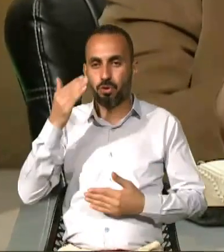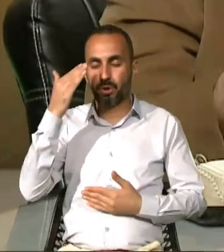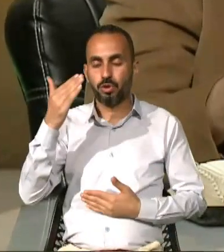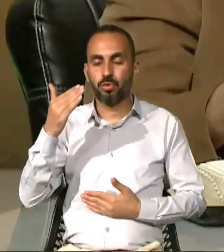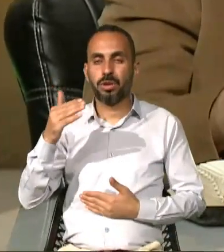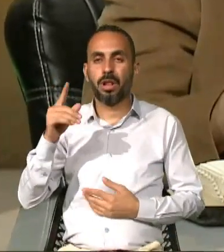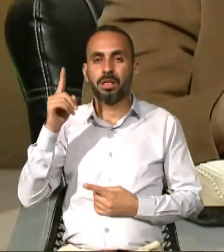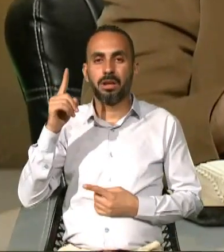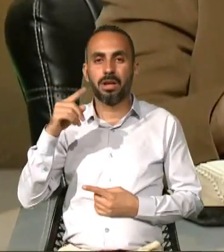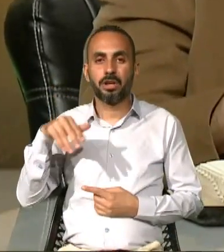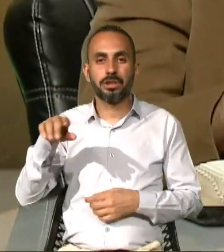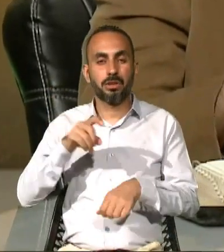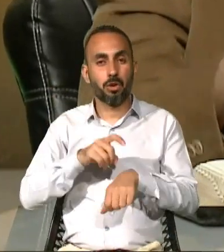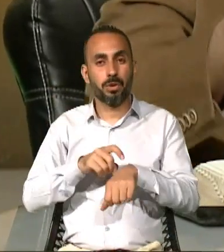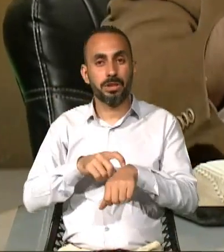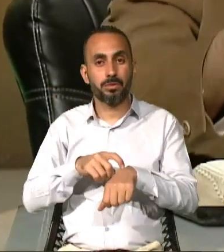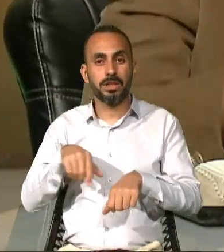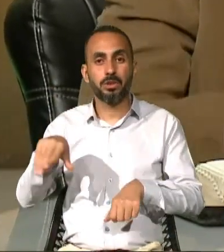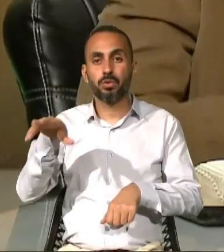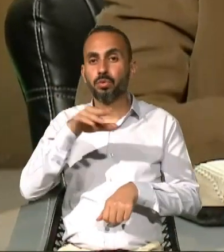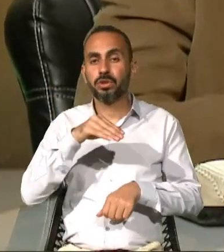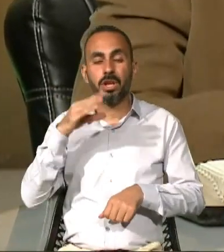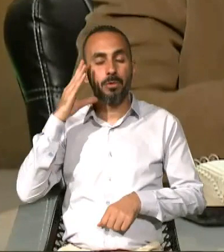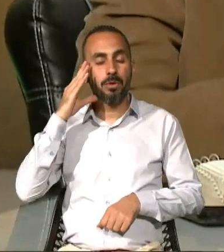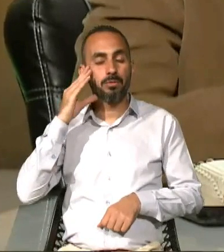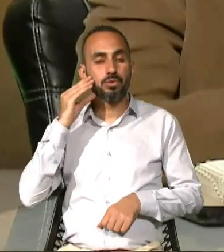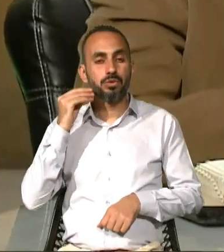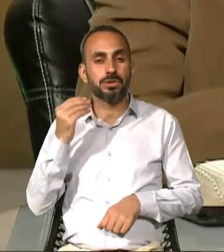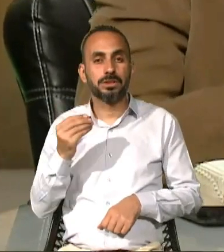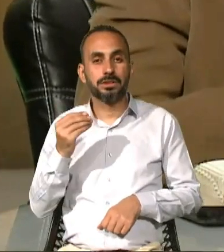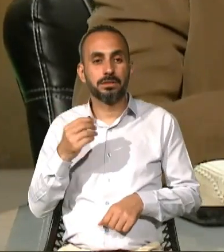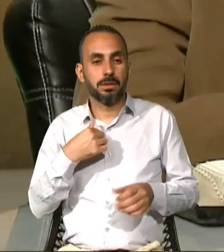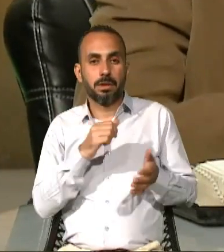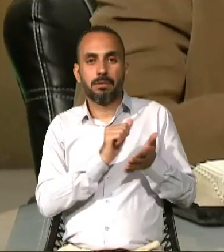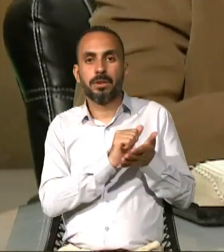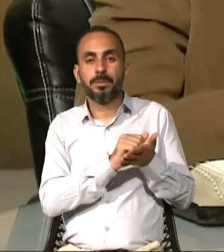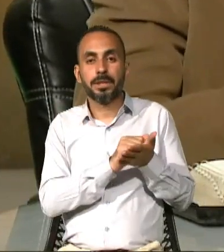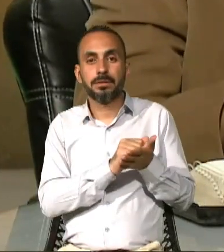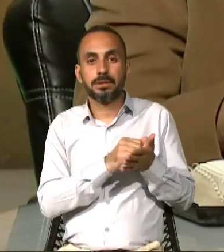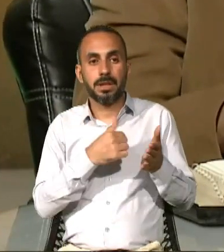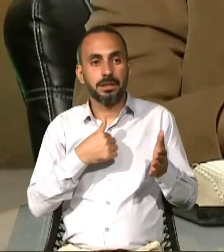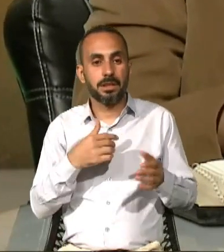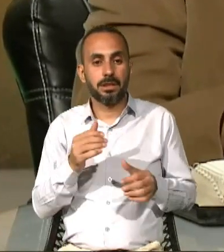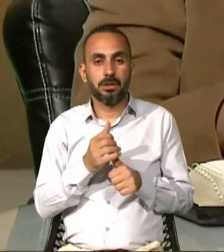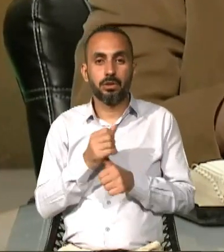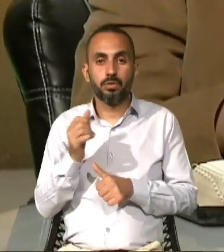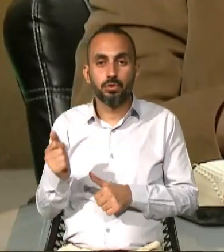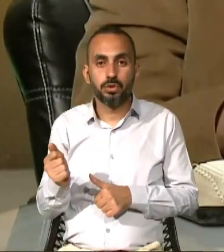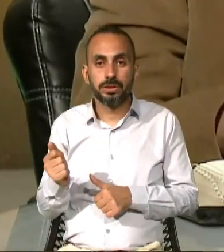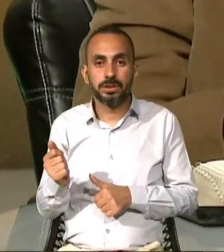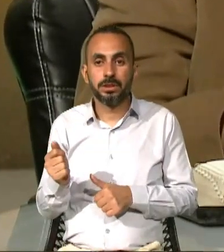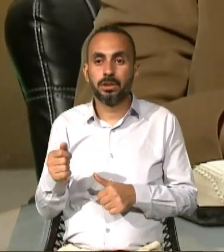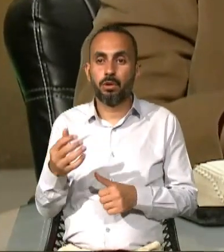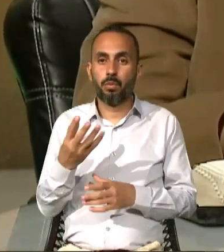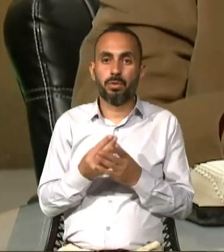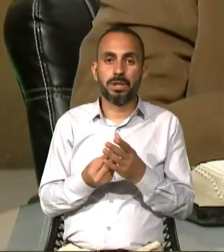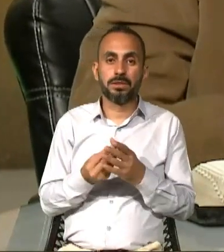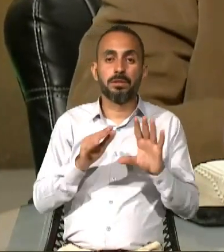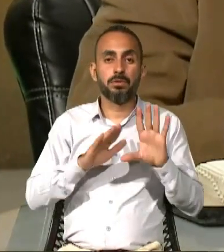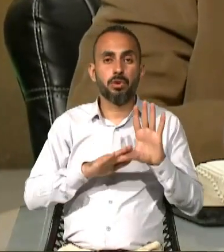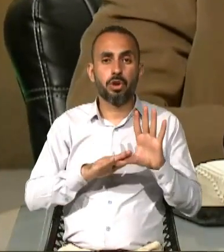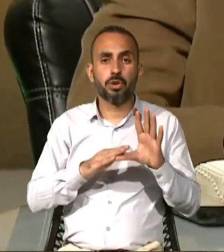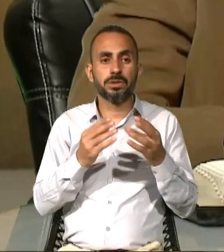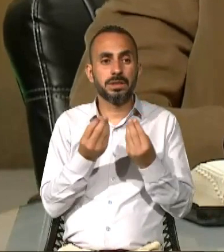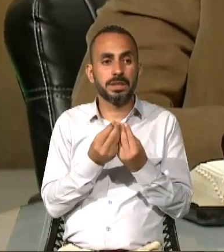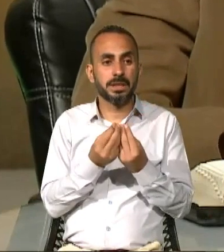باقترابنا لبعض في الوقت ده. يعني أنا مش بقولهم الكلام ده في البيت، في وقت كده ببقى داخل الأوضة أو واقف من بعيد ببص لهم يتحركوا ازاي،